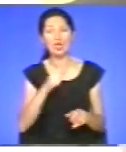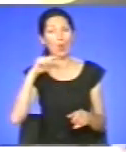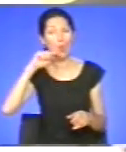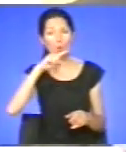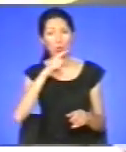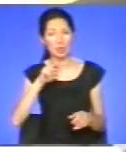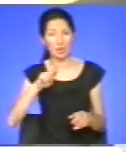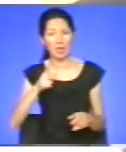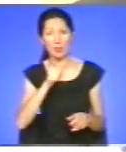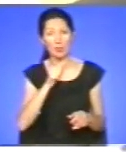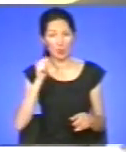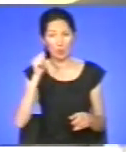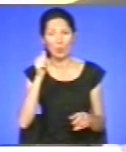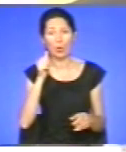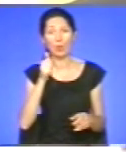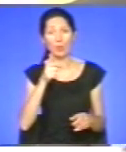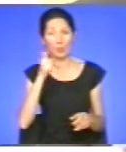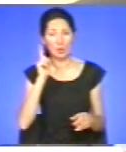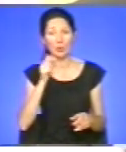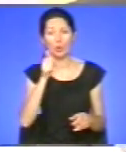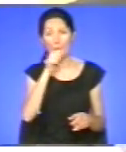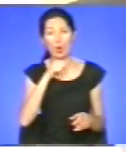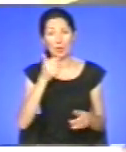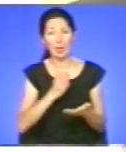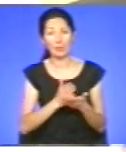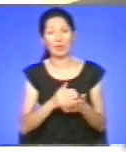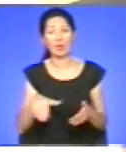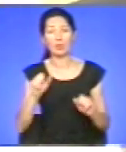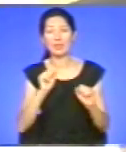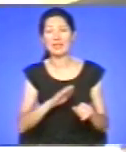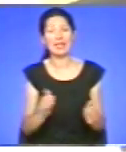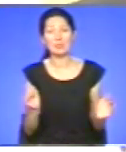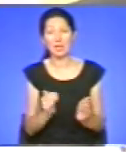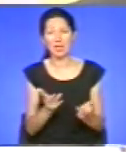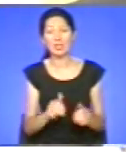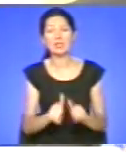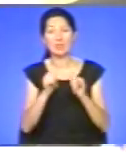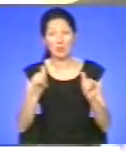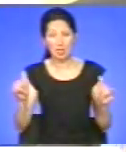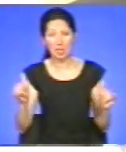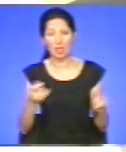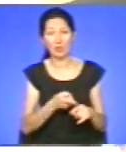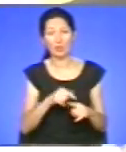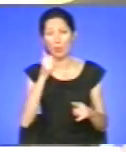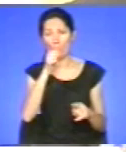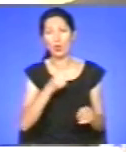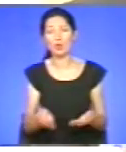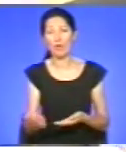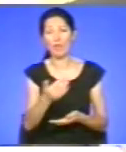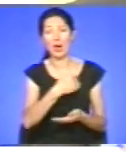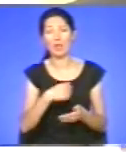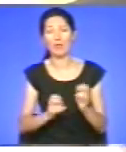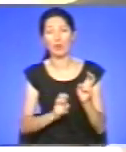минулому році. Тобто ми маємо всі можливості не зменшити, а ще збільшити в цьому році валове виробництво зерна.